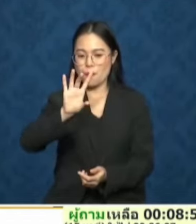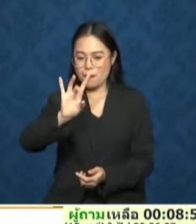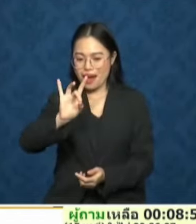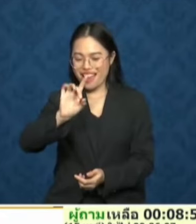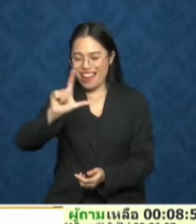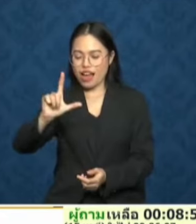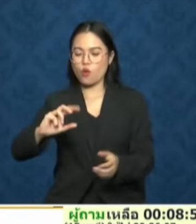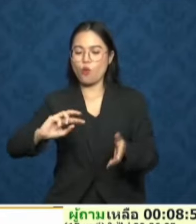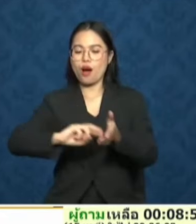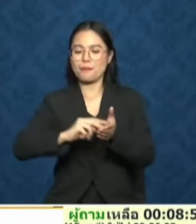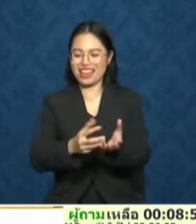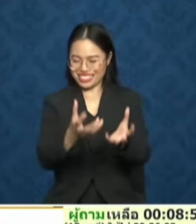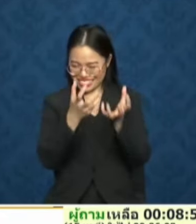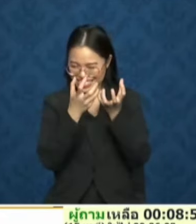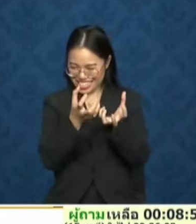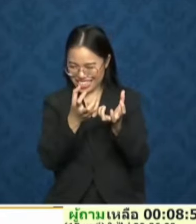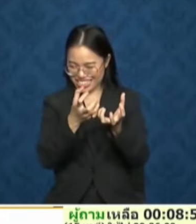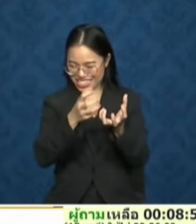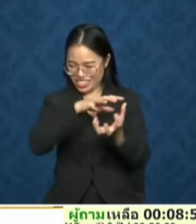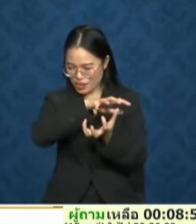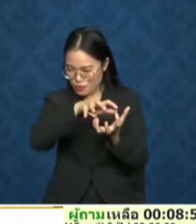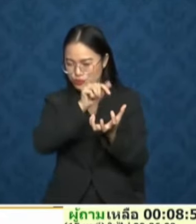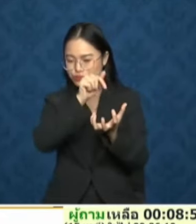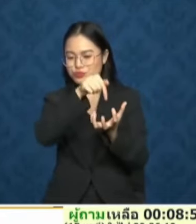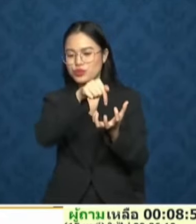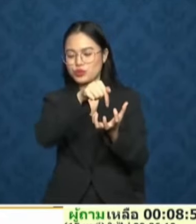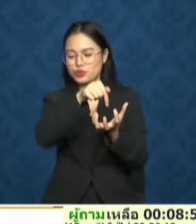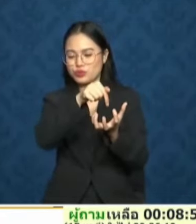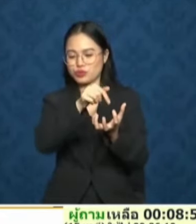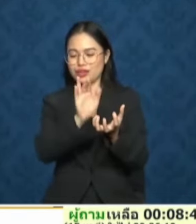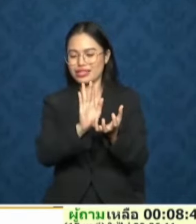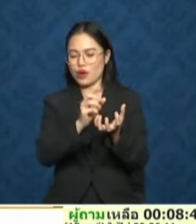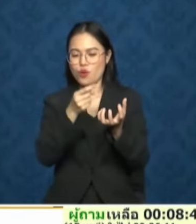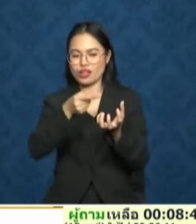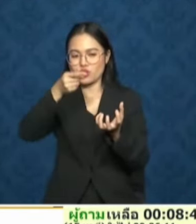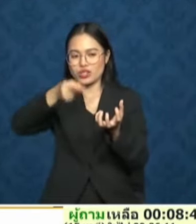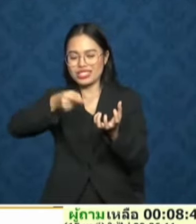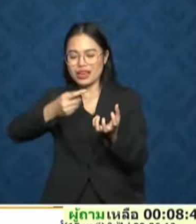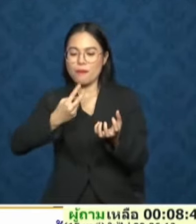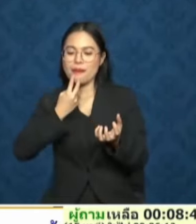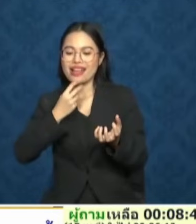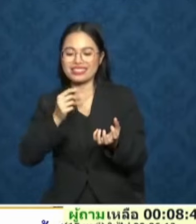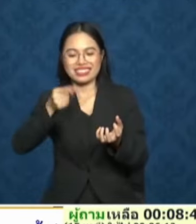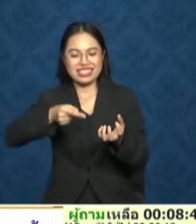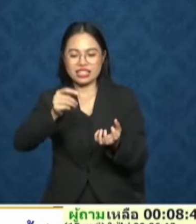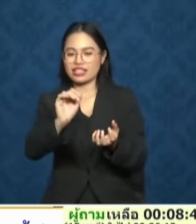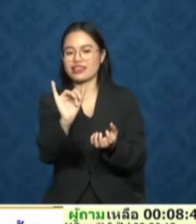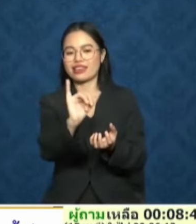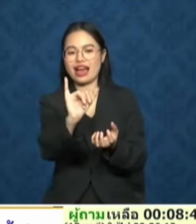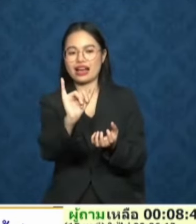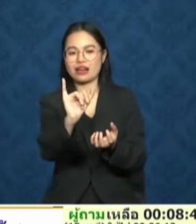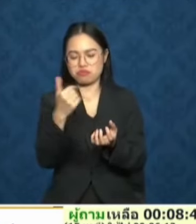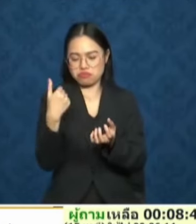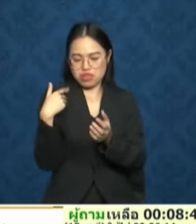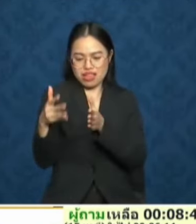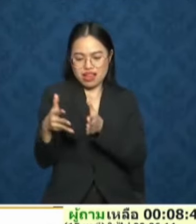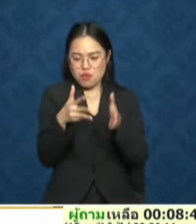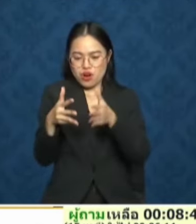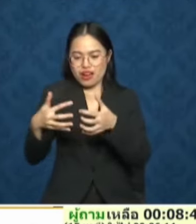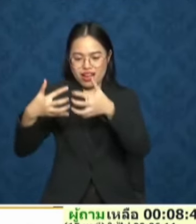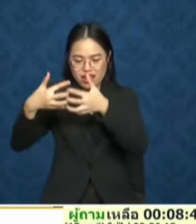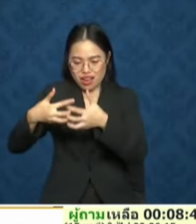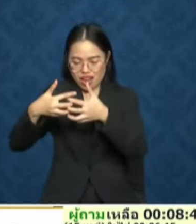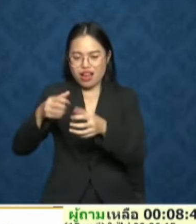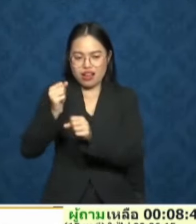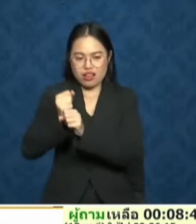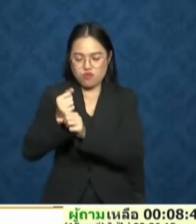ดิบนะครัไม่ใช่ไตัสัผานแร่ หรอวาไตัวลิทมซึงก็...ผมกคิดวามันก็เป็